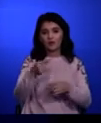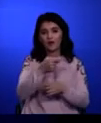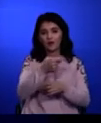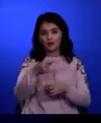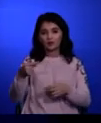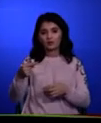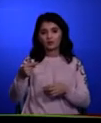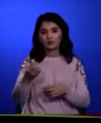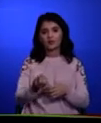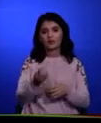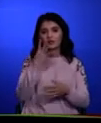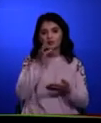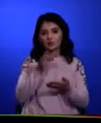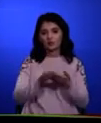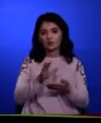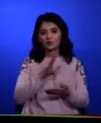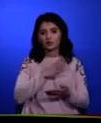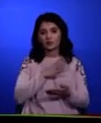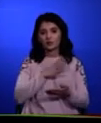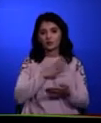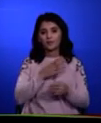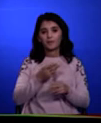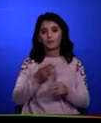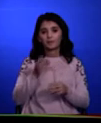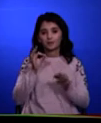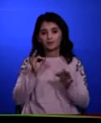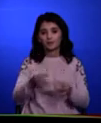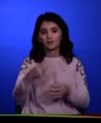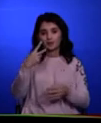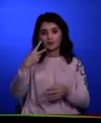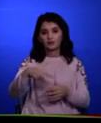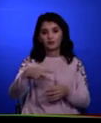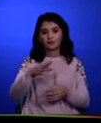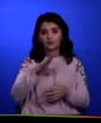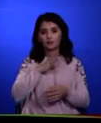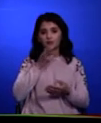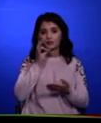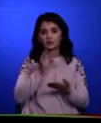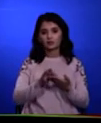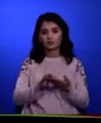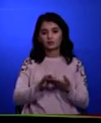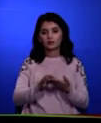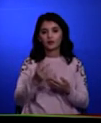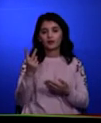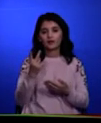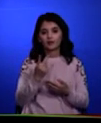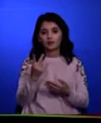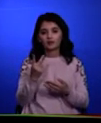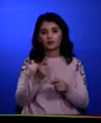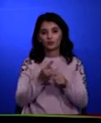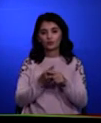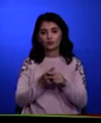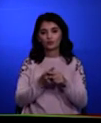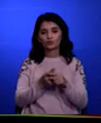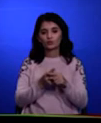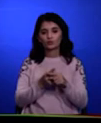Ayırmamız neçi çıxdı balıcanlar? Albatta doğru, 20 çıxdı. Endi ikinci qoşuluvchidan çıxıb